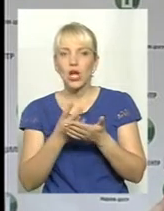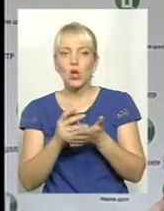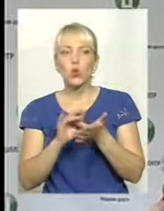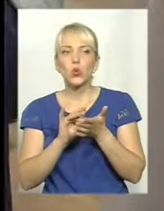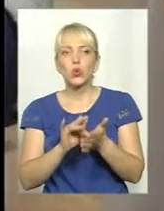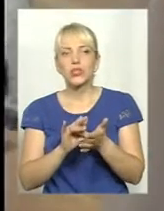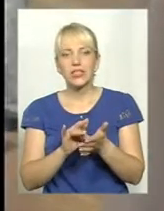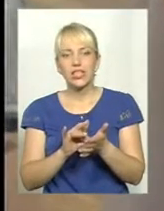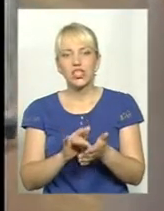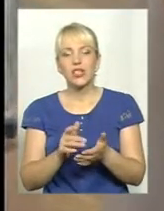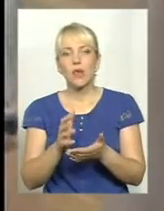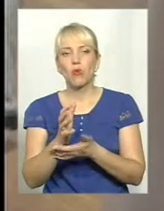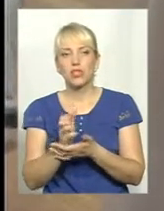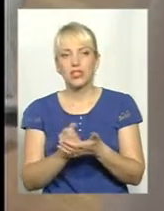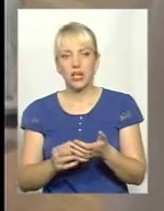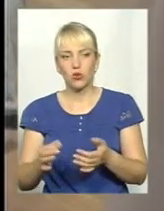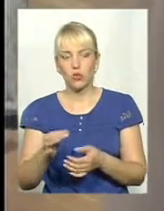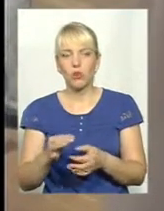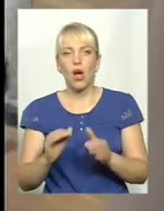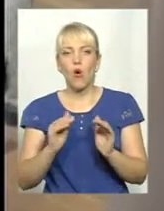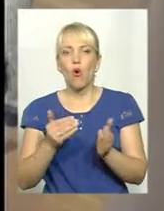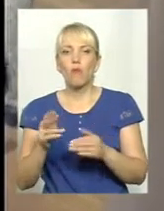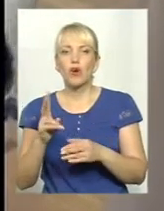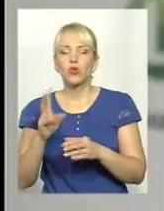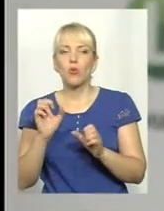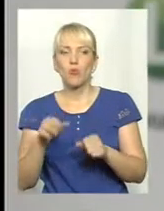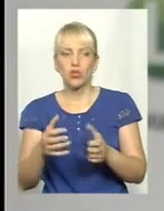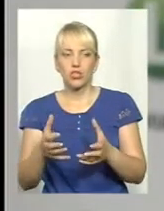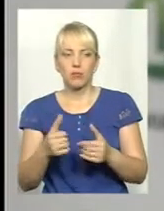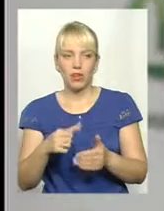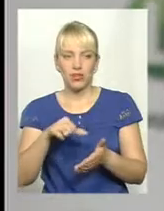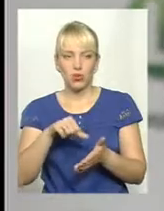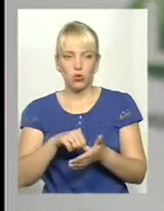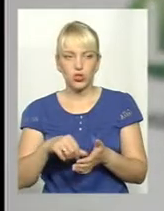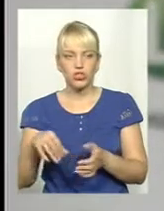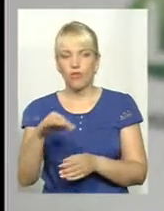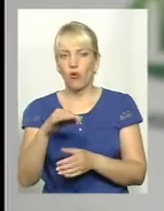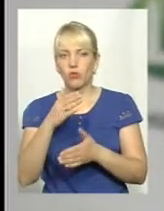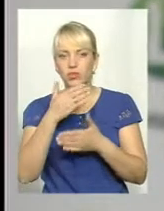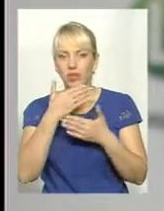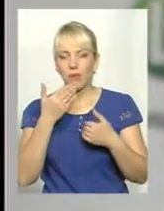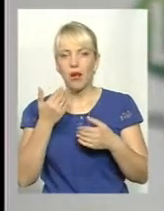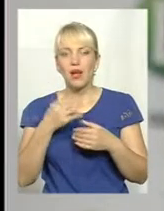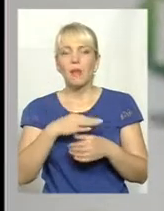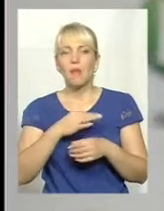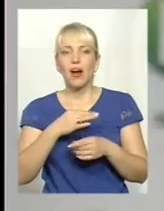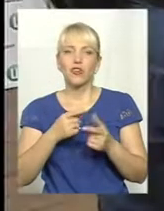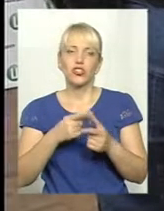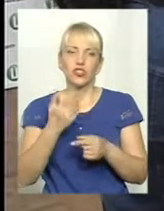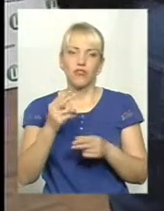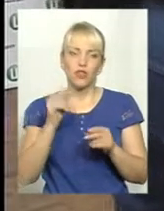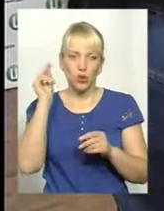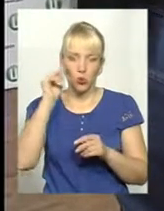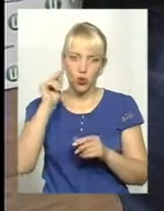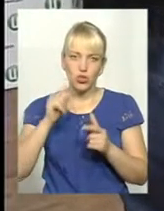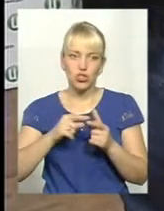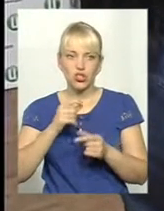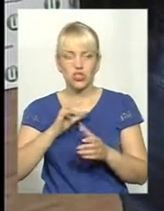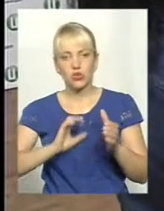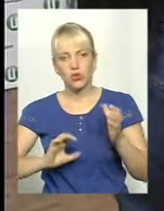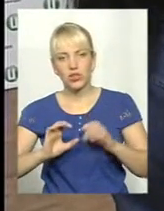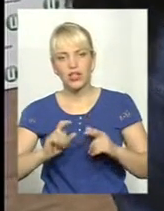конкурс, і в результаті переможець у цього конкурсу це буде отой логотип, який